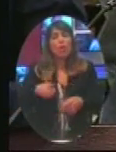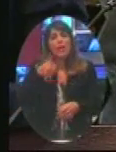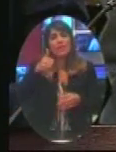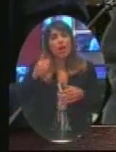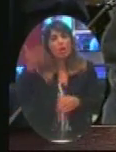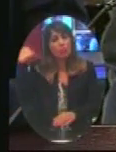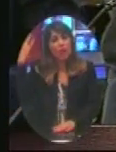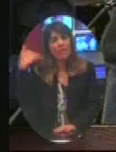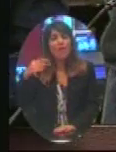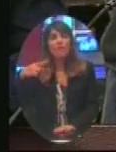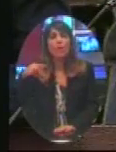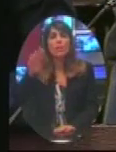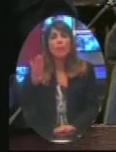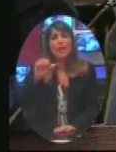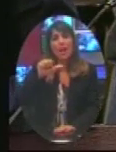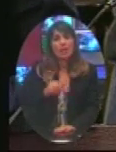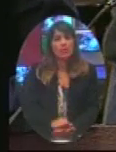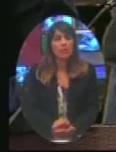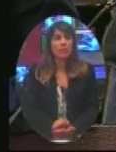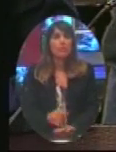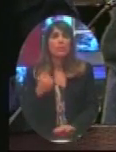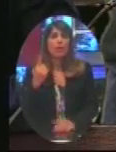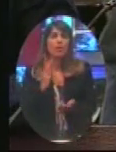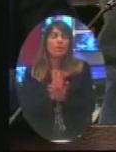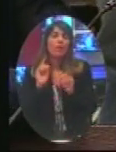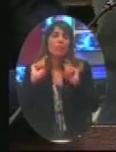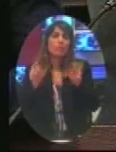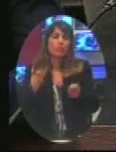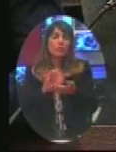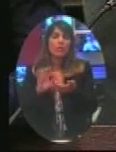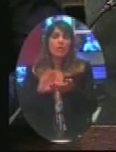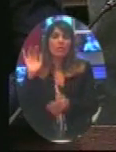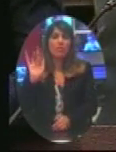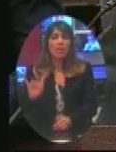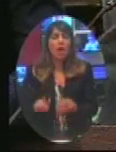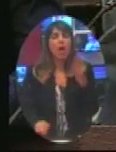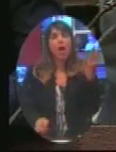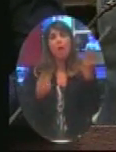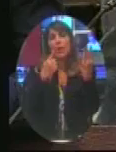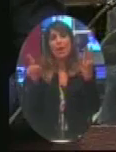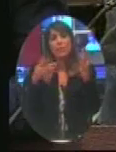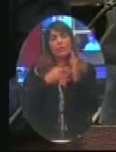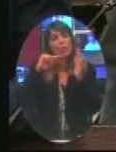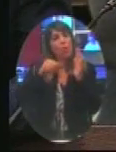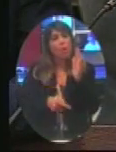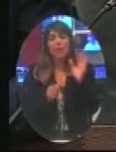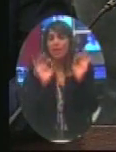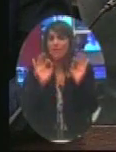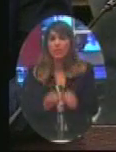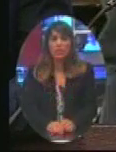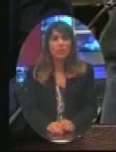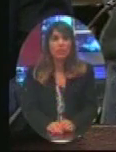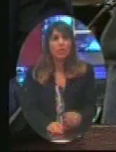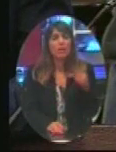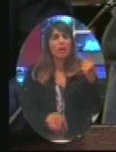אחד מהם הגיע למיצוי וכתב ותביעה, 4 אחרים לא נבדקו לעומק, או לפחות אחד מהם, אני בוודאות יודע